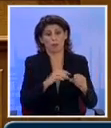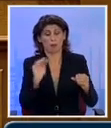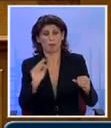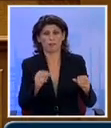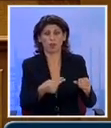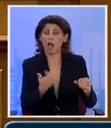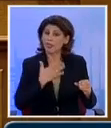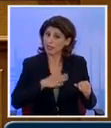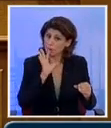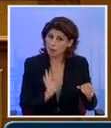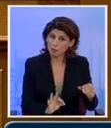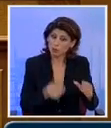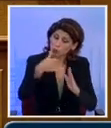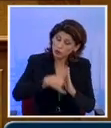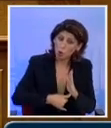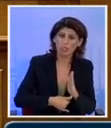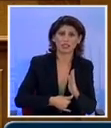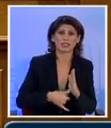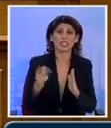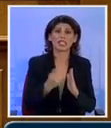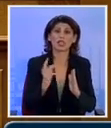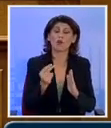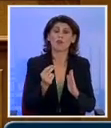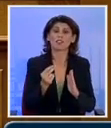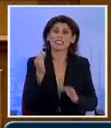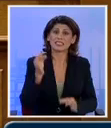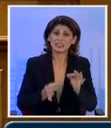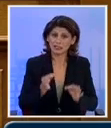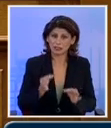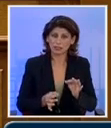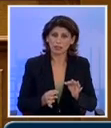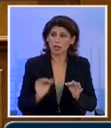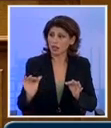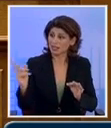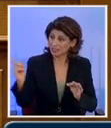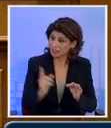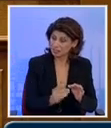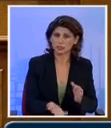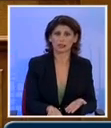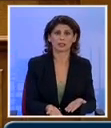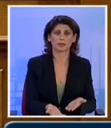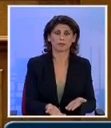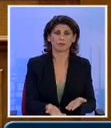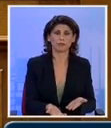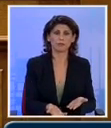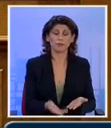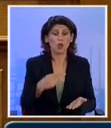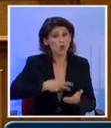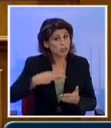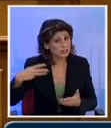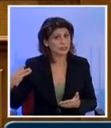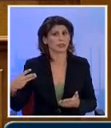αν θέλετε πραγματικά να γίνεται ουσιώδης κοινοβουλευτική συζήτηση, καλείστε και εσείς να υπομισθείτε ο